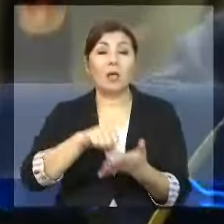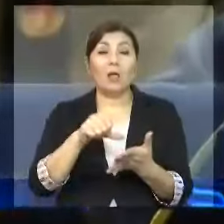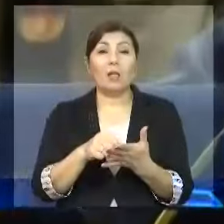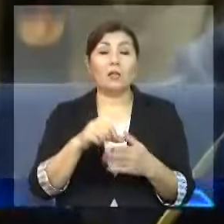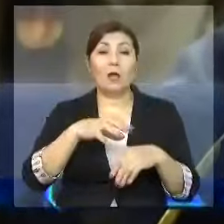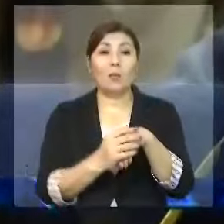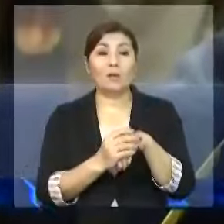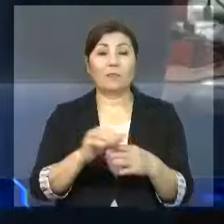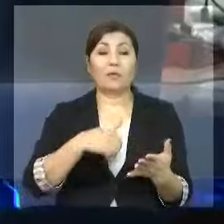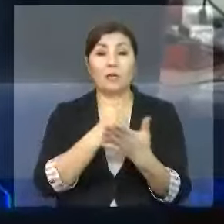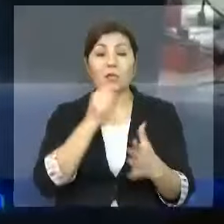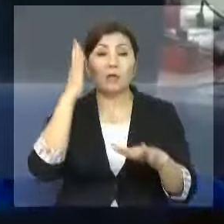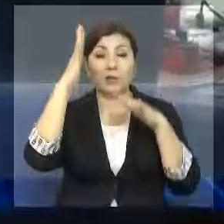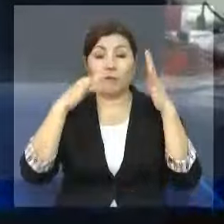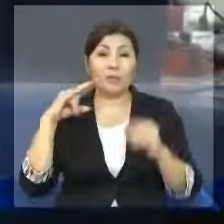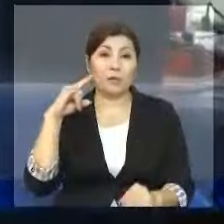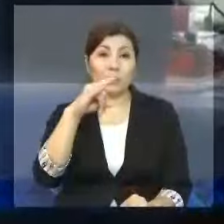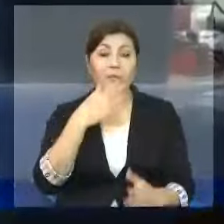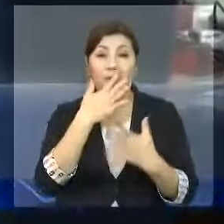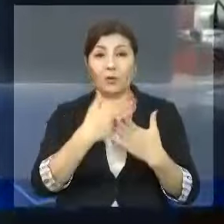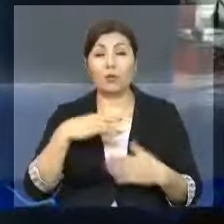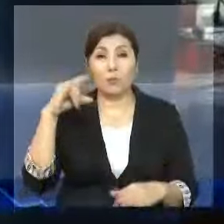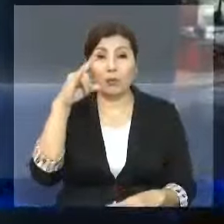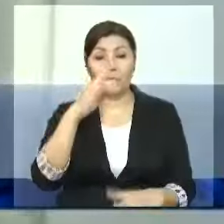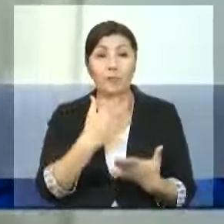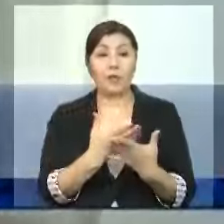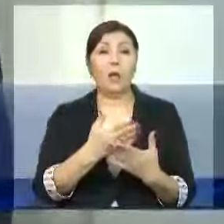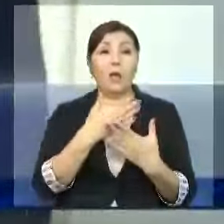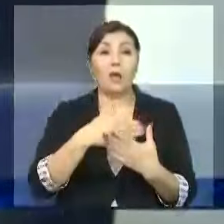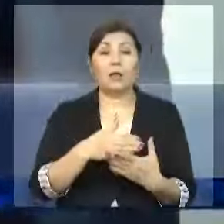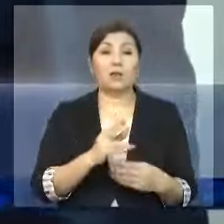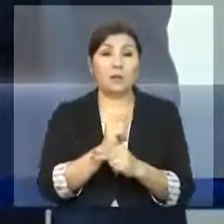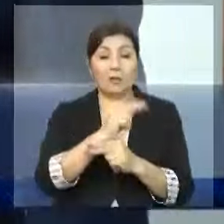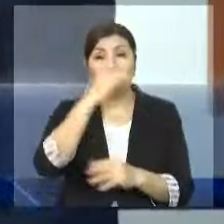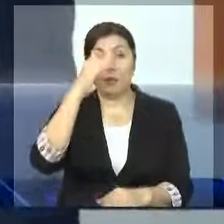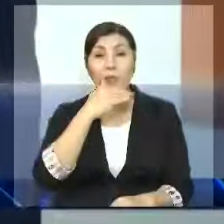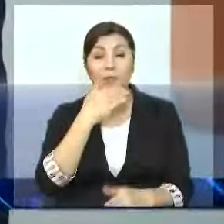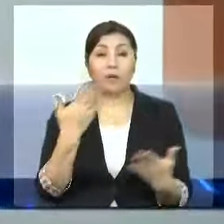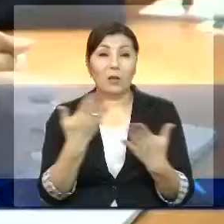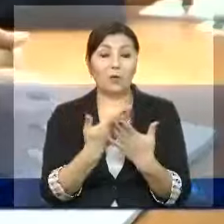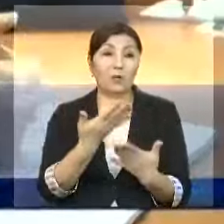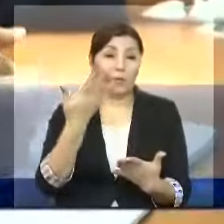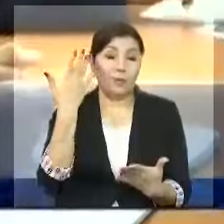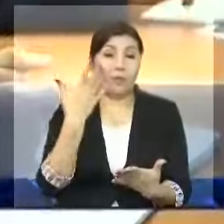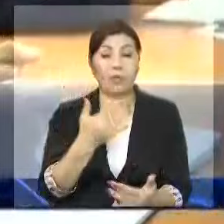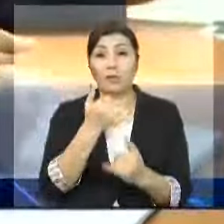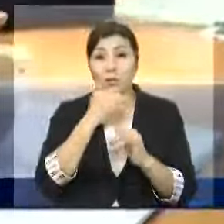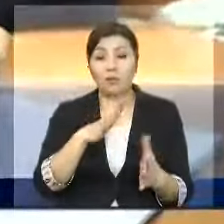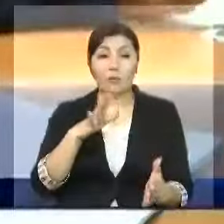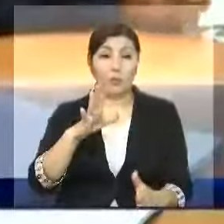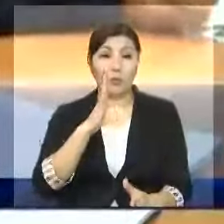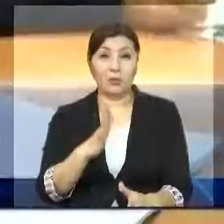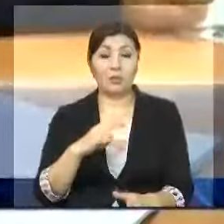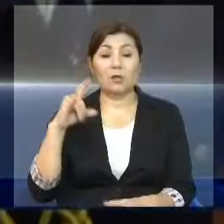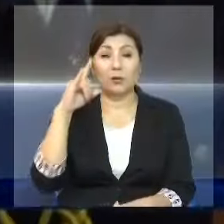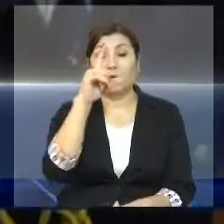главной мечтой школьника является авиация. Любовь к небу подростку привил отец, который в свое время не смог осуществить мечту стать летчиком. Моя